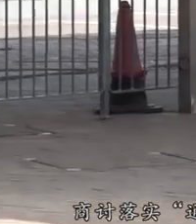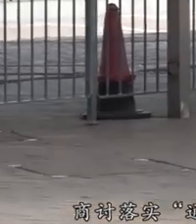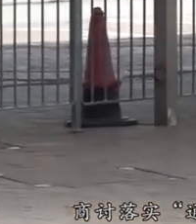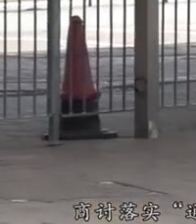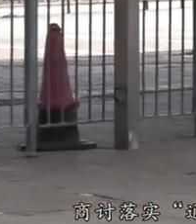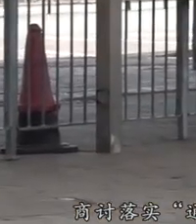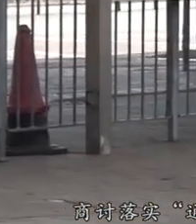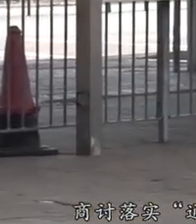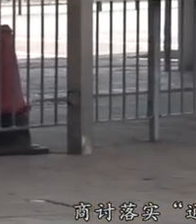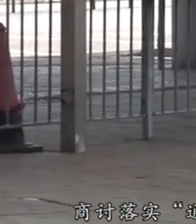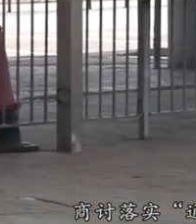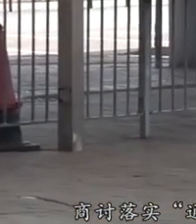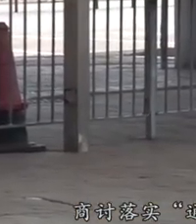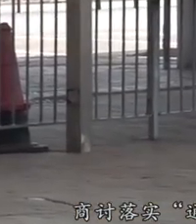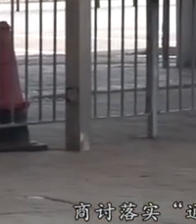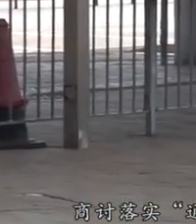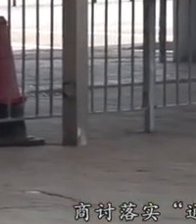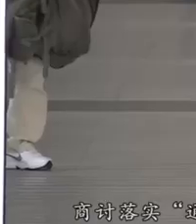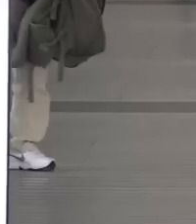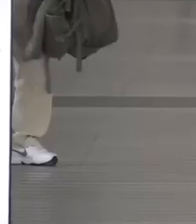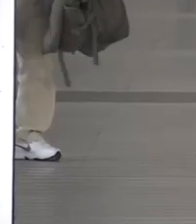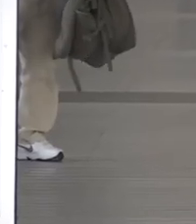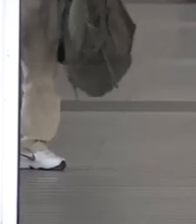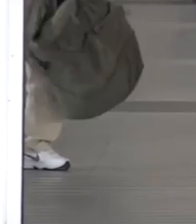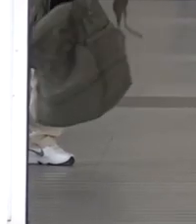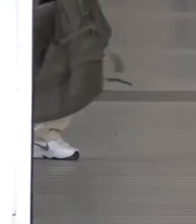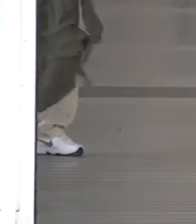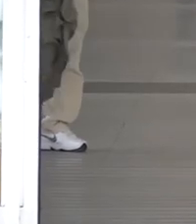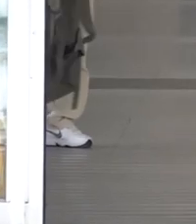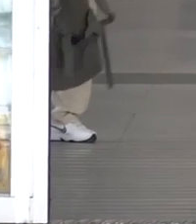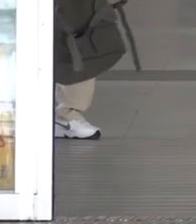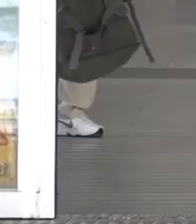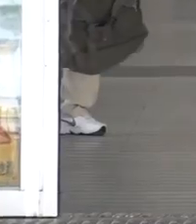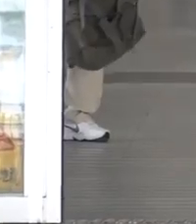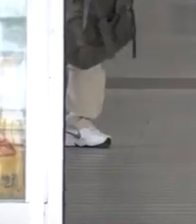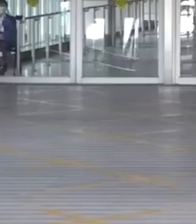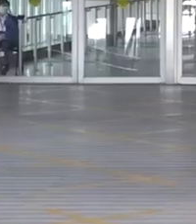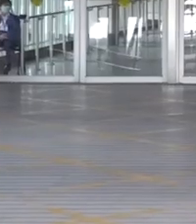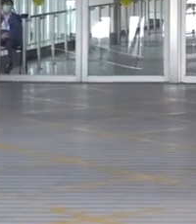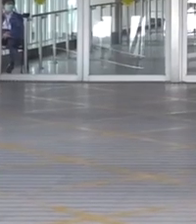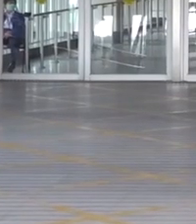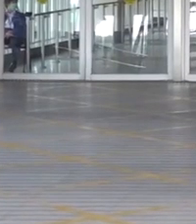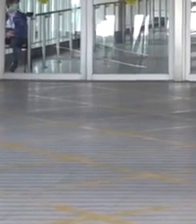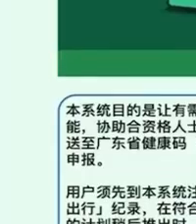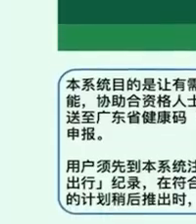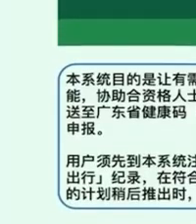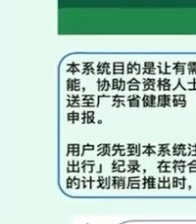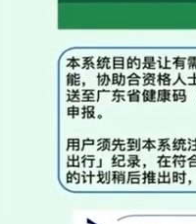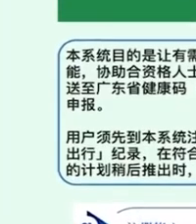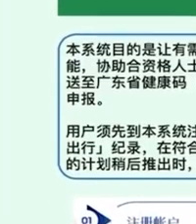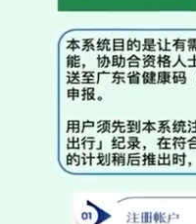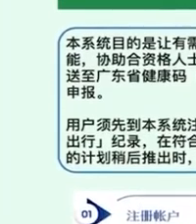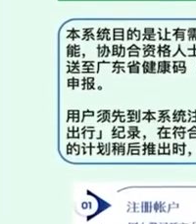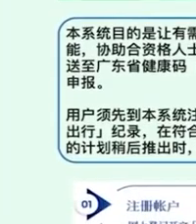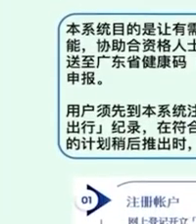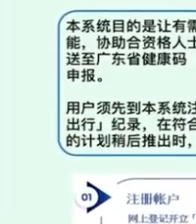落实这个通关嘅安排嘅细节啦。 林郑月娥指出，政府会优先处理通关工作，先已推出